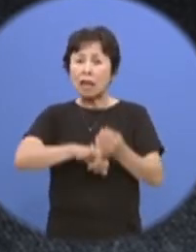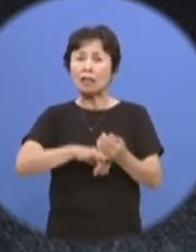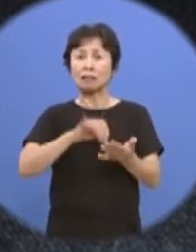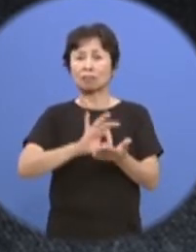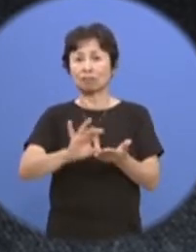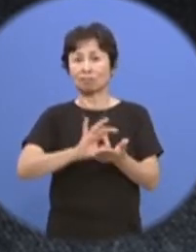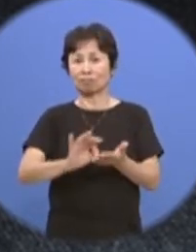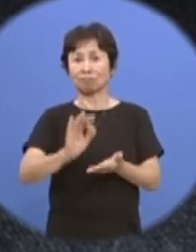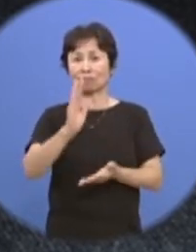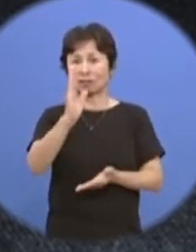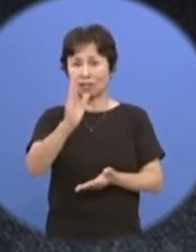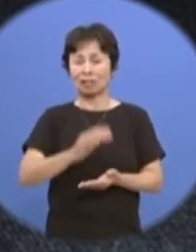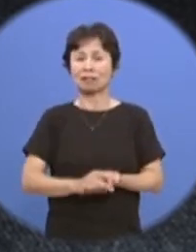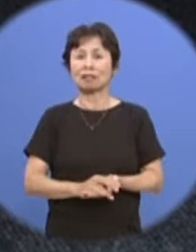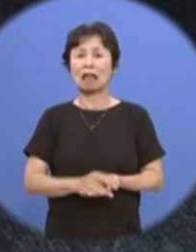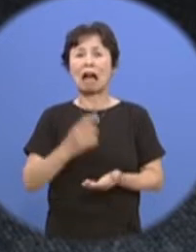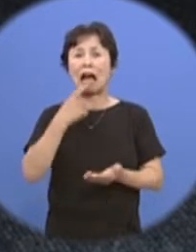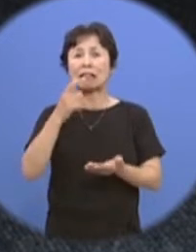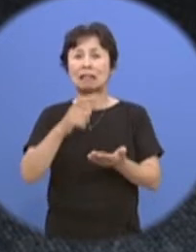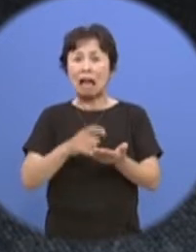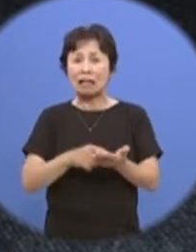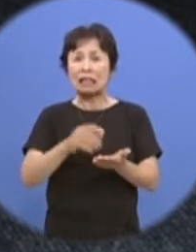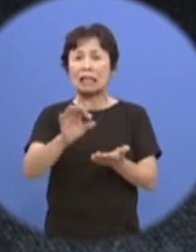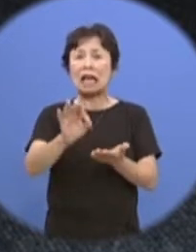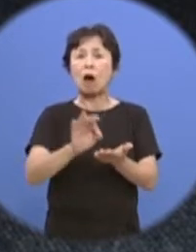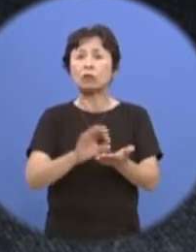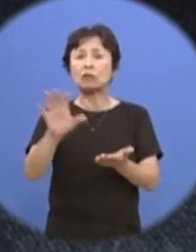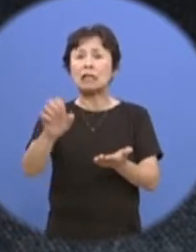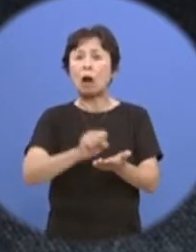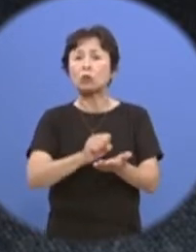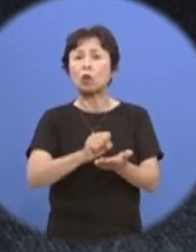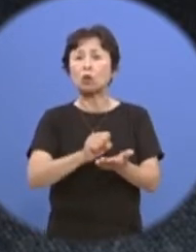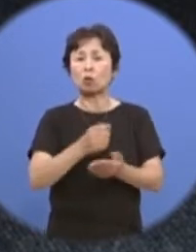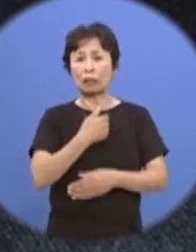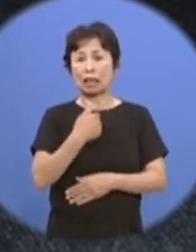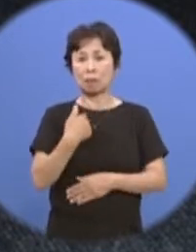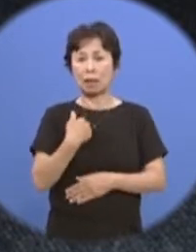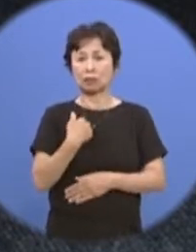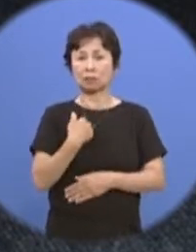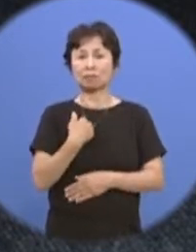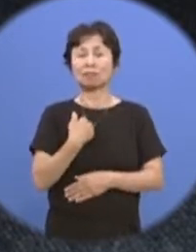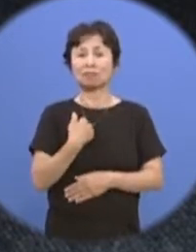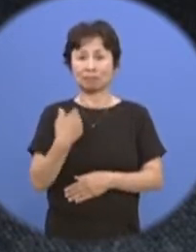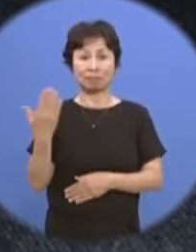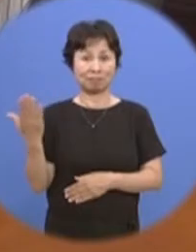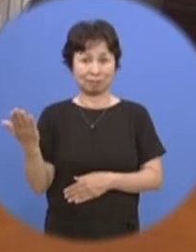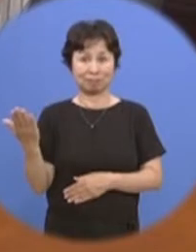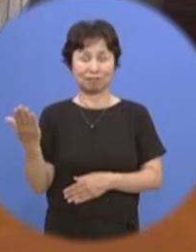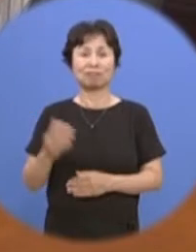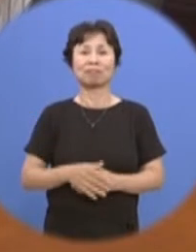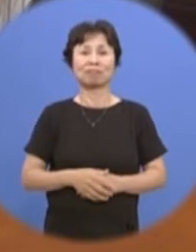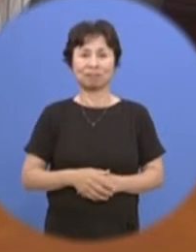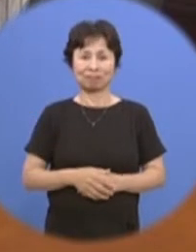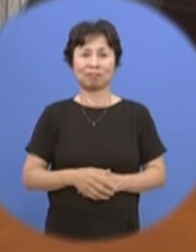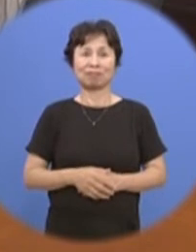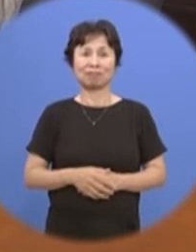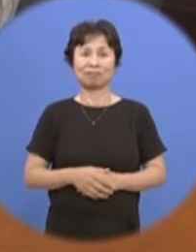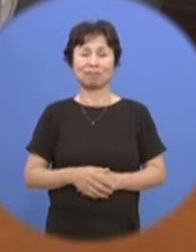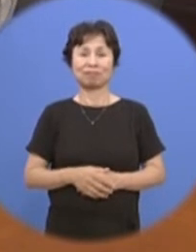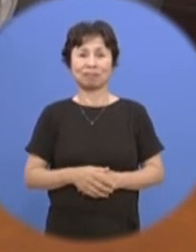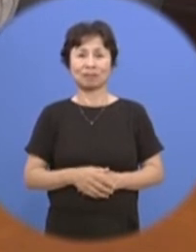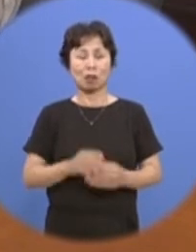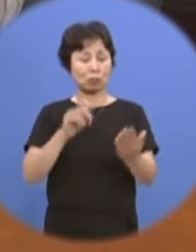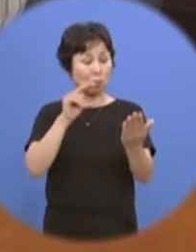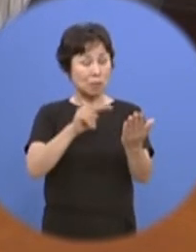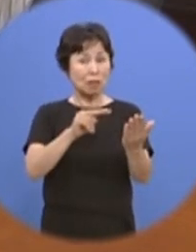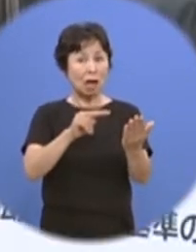ので、 はい、 これは簡単でねダウンロードさえしていただければ、はい、あっという間にこれ入っちゃうんです。 そうですね、もう一目瞭然ですよ